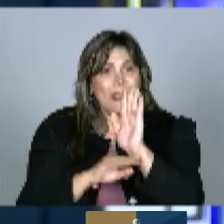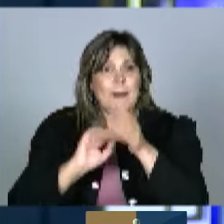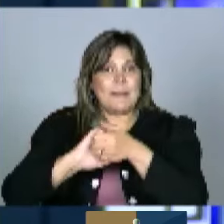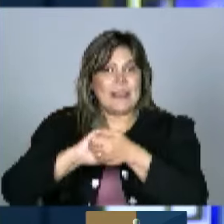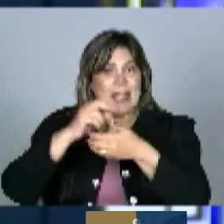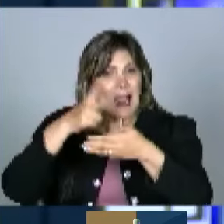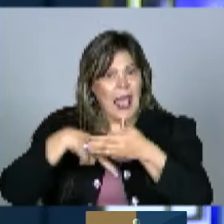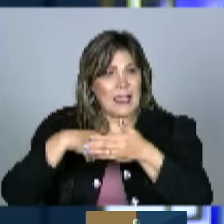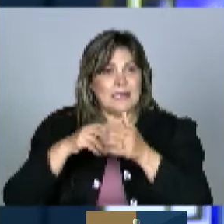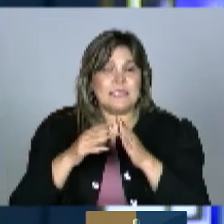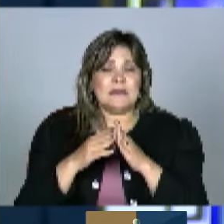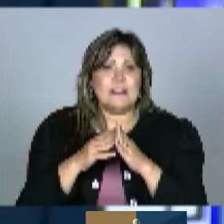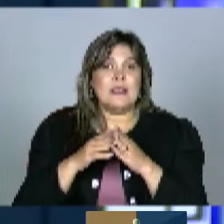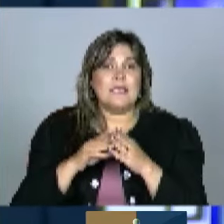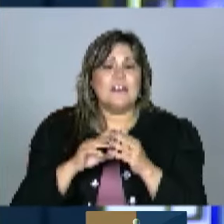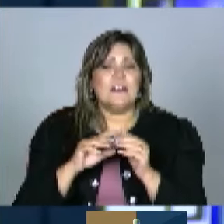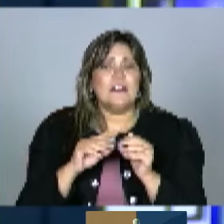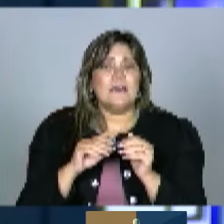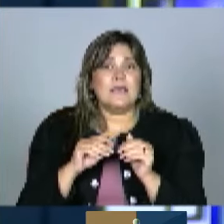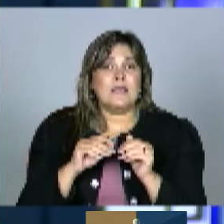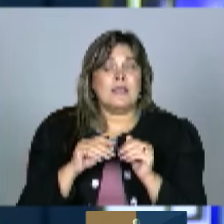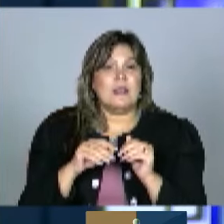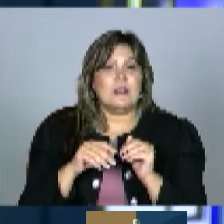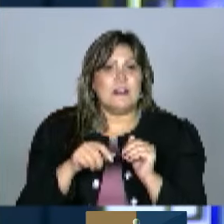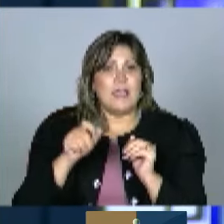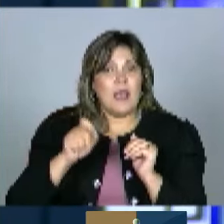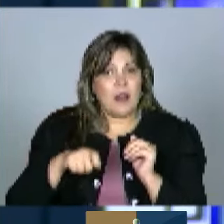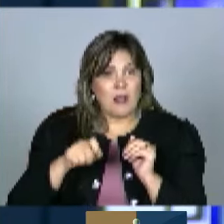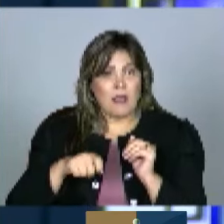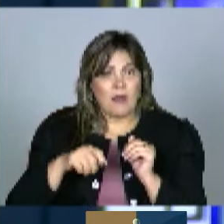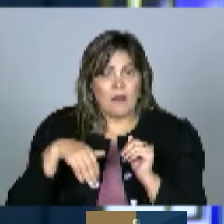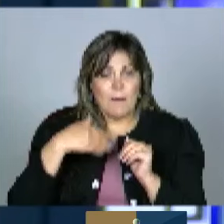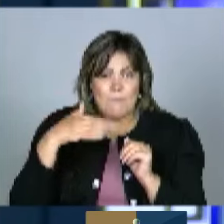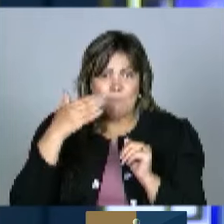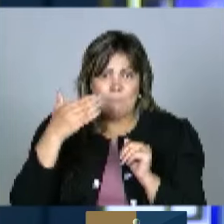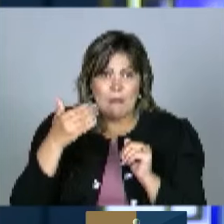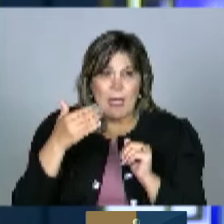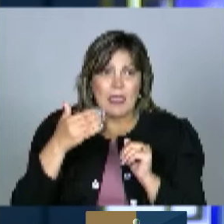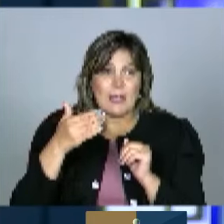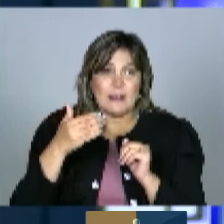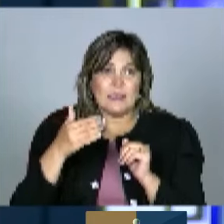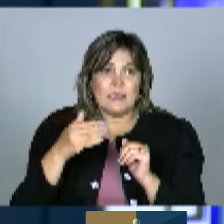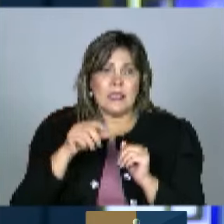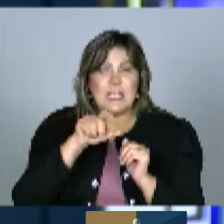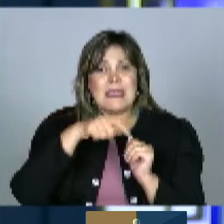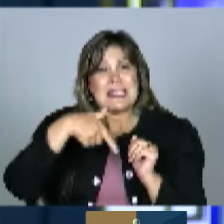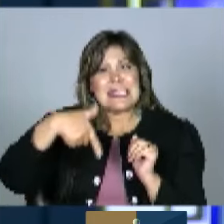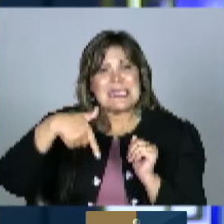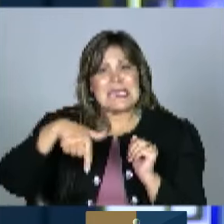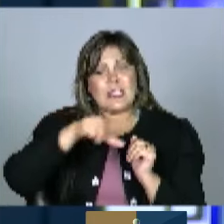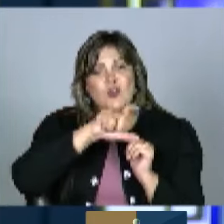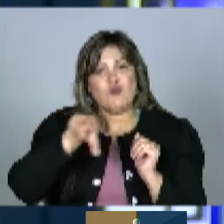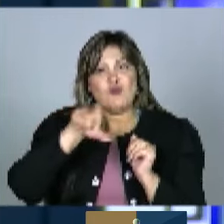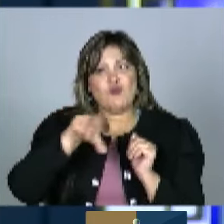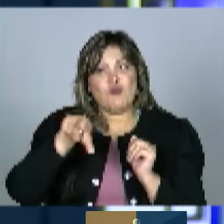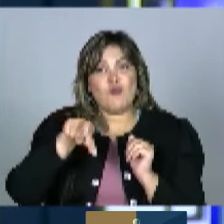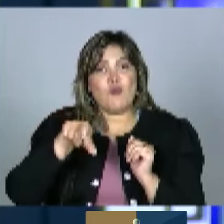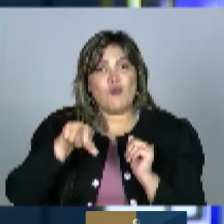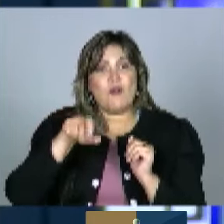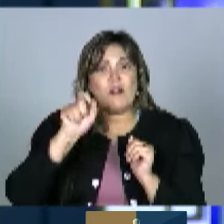وقدمت العقد المسجل بتاعي المهم بعد تداول في في القضيه ست شهور ولا سبع شهور